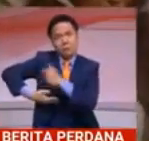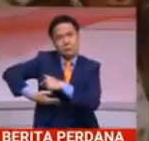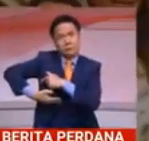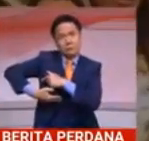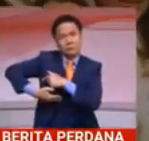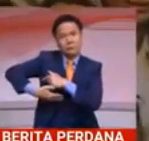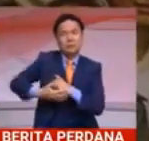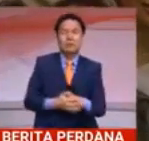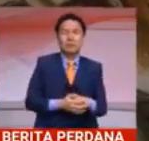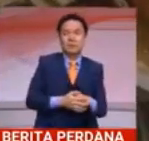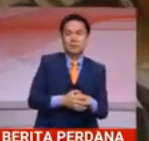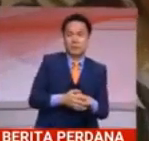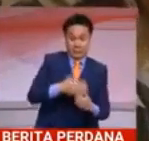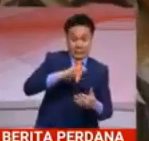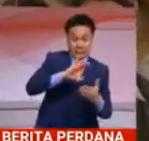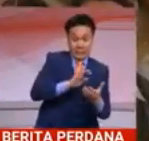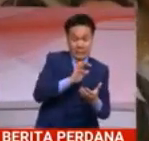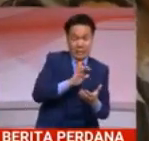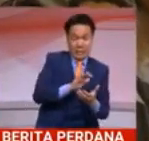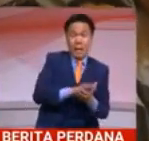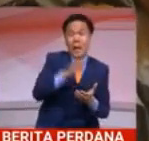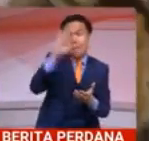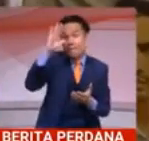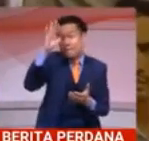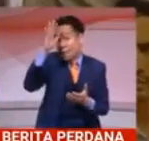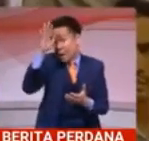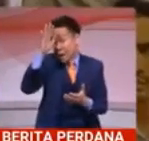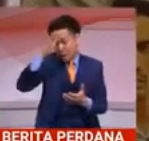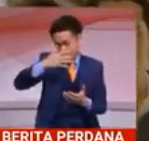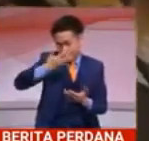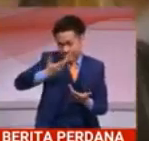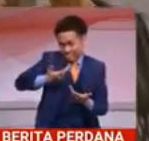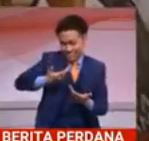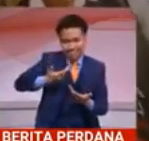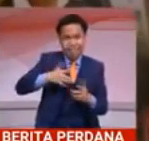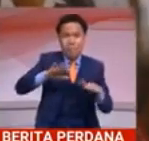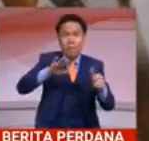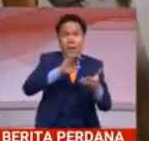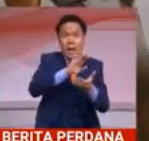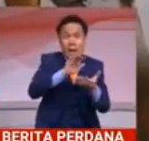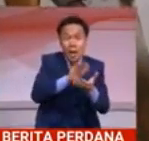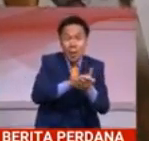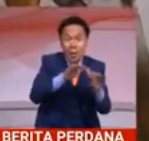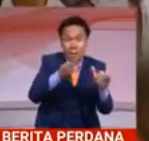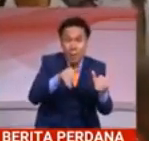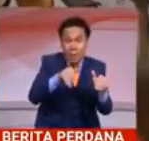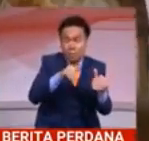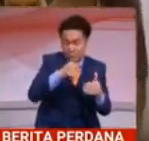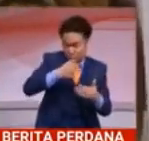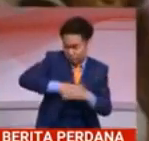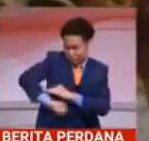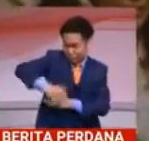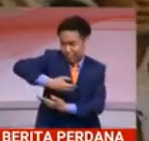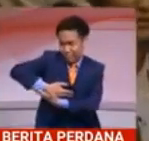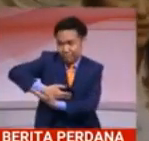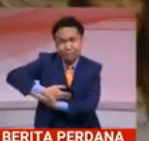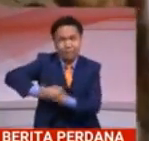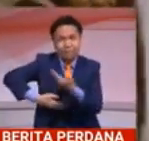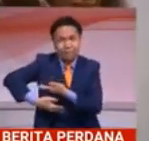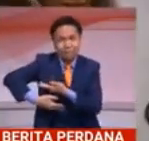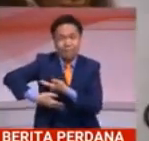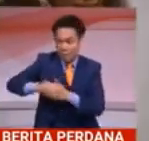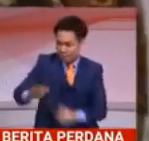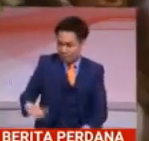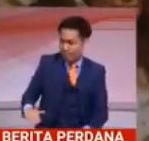pernah luar nikah macam mana seorang bapa mempunyai anak yang luar nikah. Adakah dia hubungan ini macam mana? Bagaimana nak tunjukkan? Dan macam mana dia nak, anak